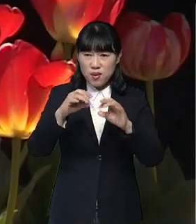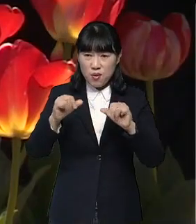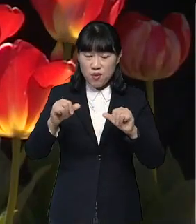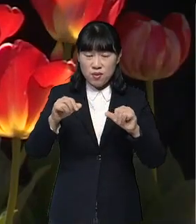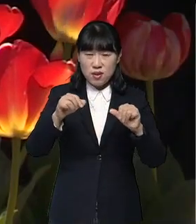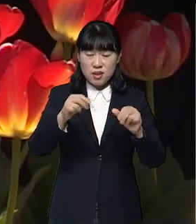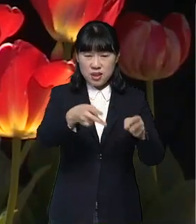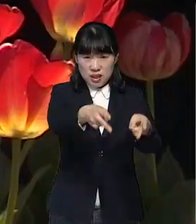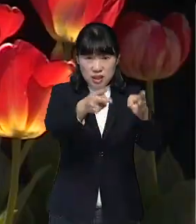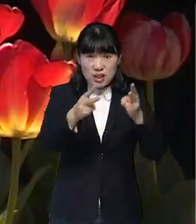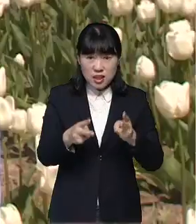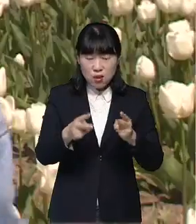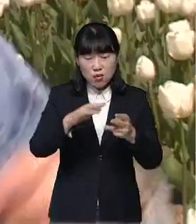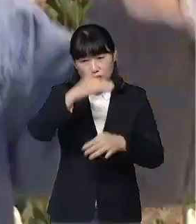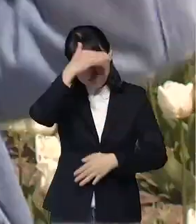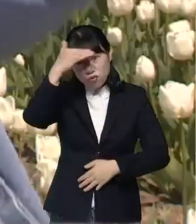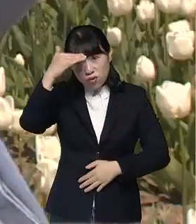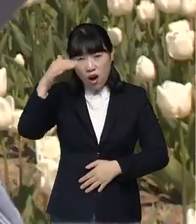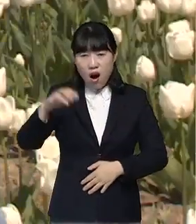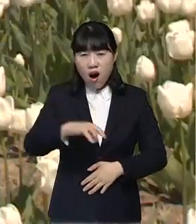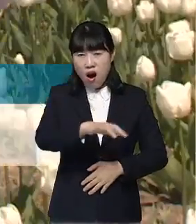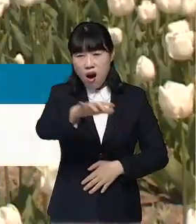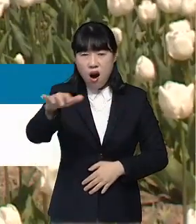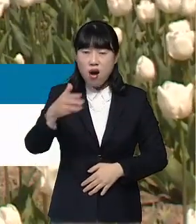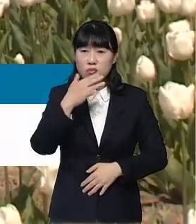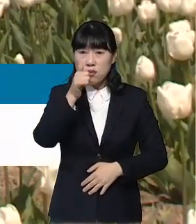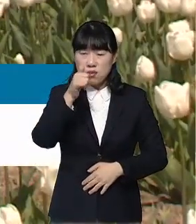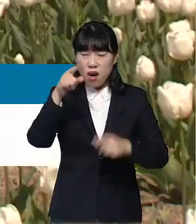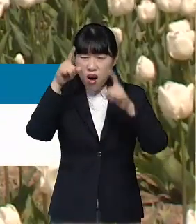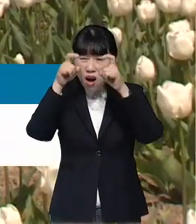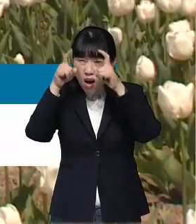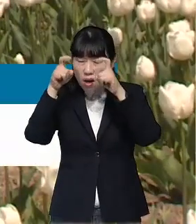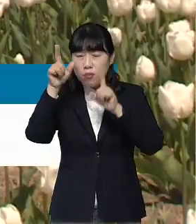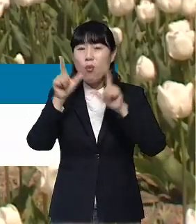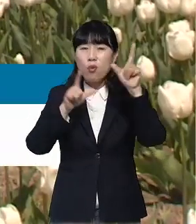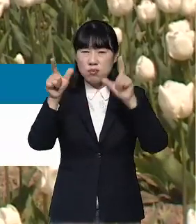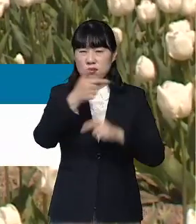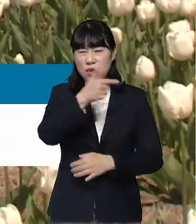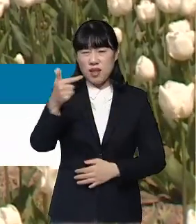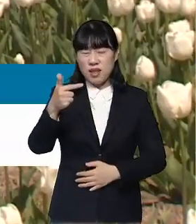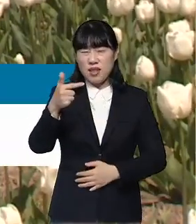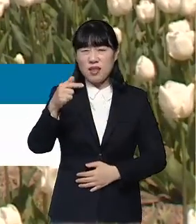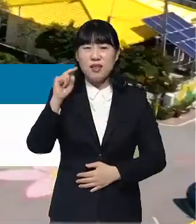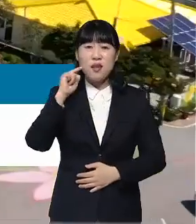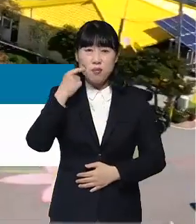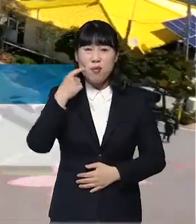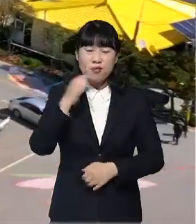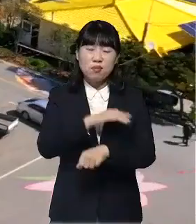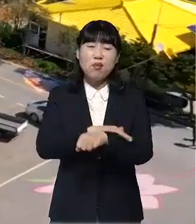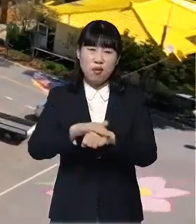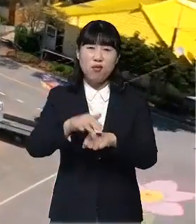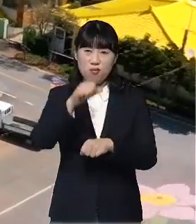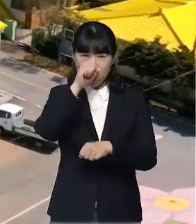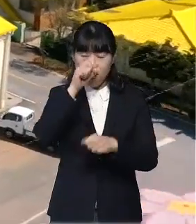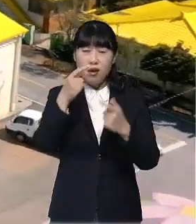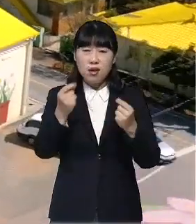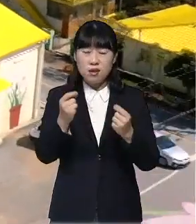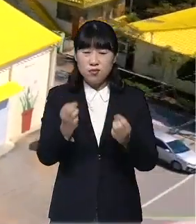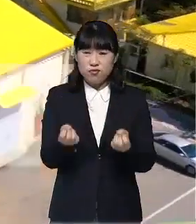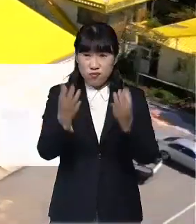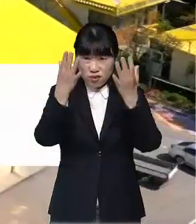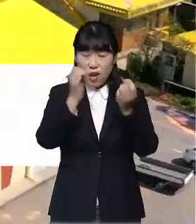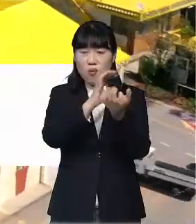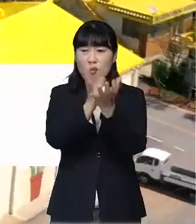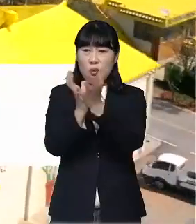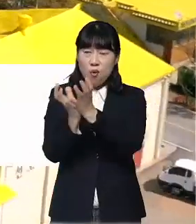훨씬 수월해졌습니다. 너무 예뻐요. 사진 찍으니까 정말 예쁘게 잘 나오는 것 같아요. 축제를 열어 꽃으로